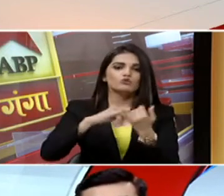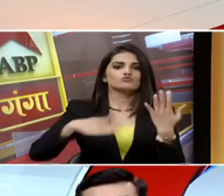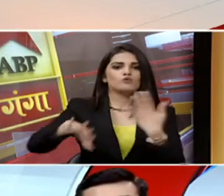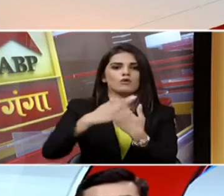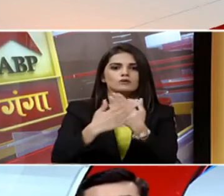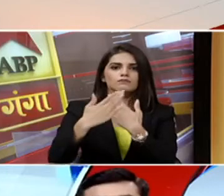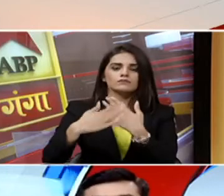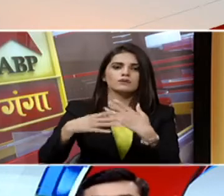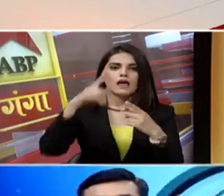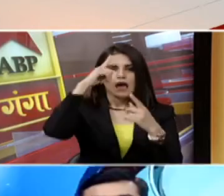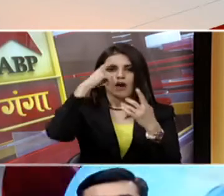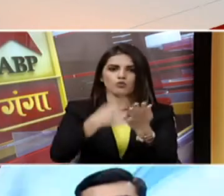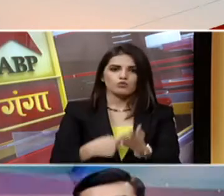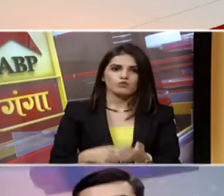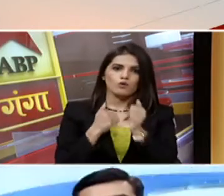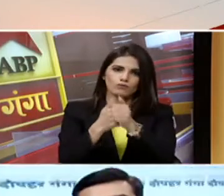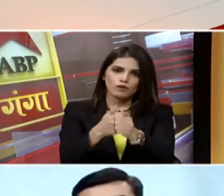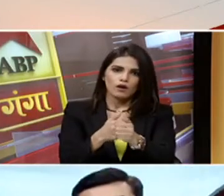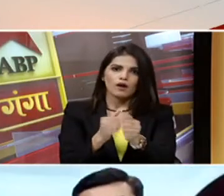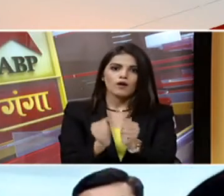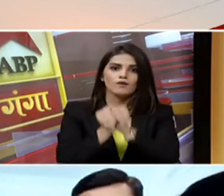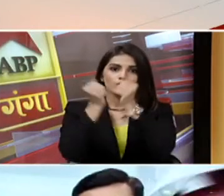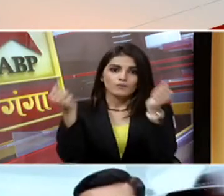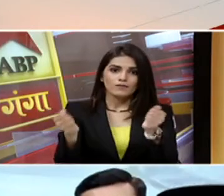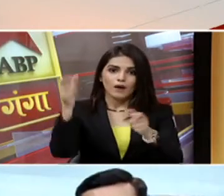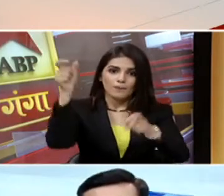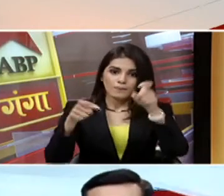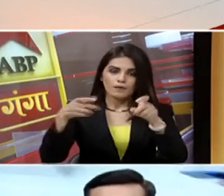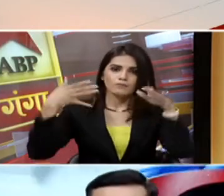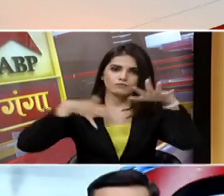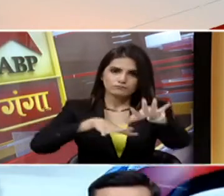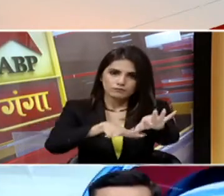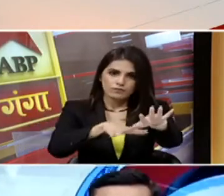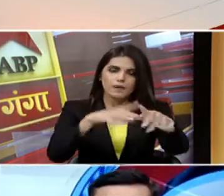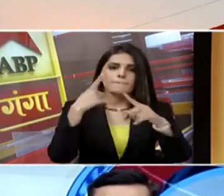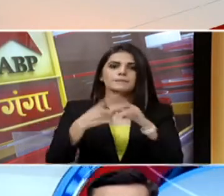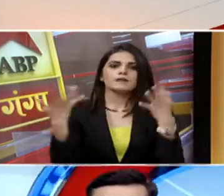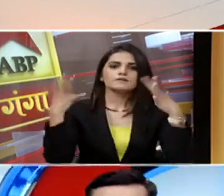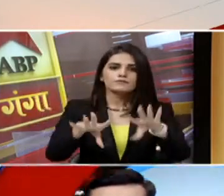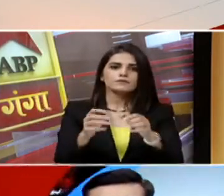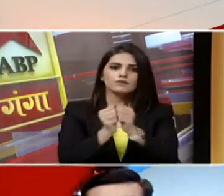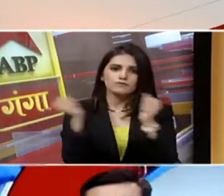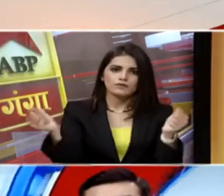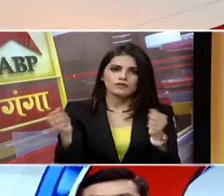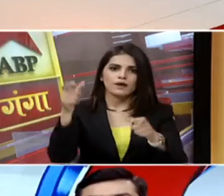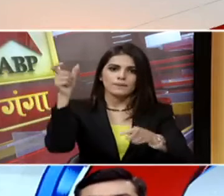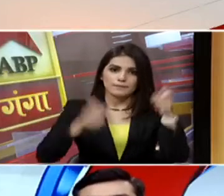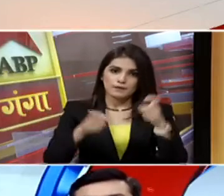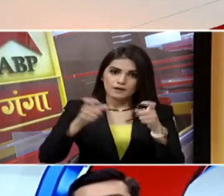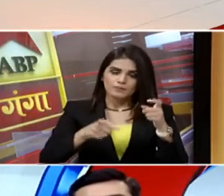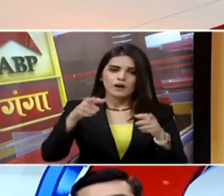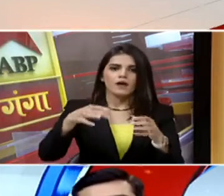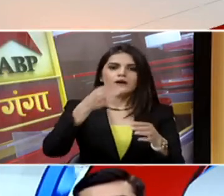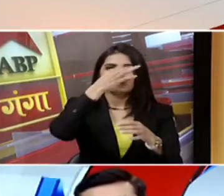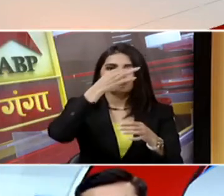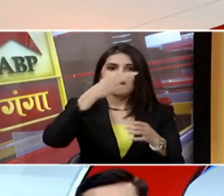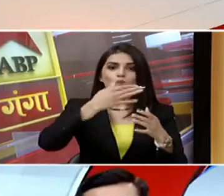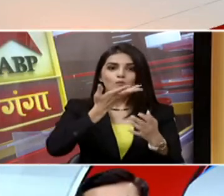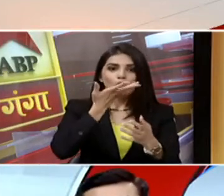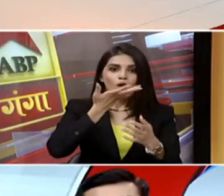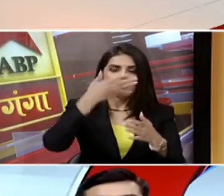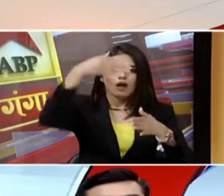का पालन करते हुए बिना किसी जुलूस या भीड़ के प्रतीकात्मक तौर पर स्नान